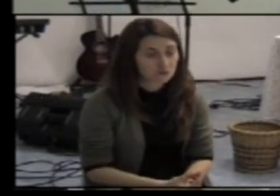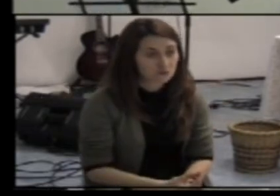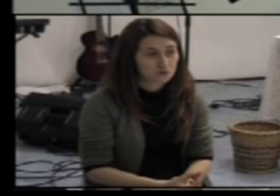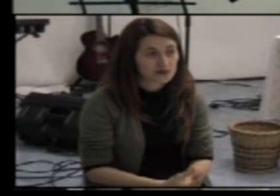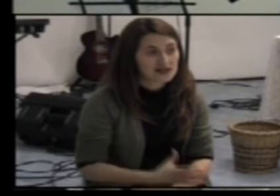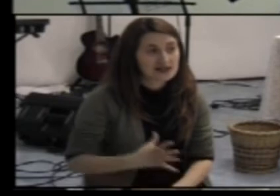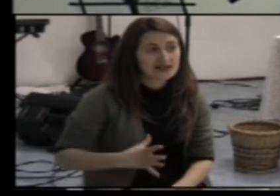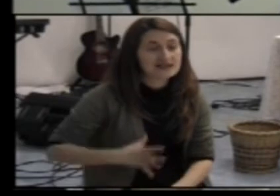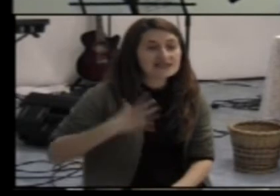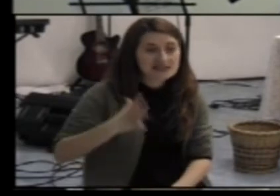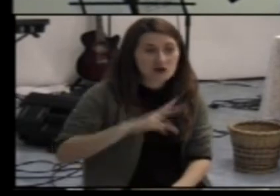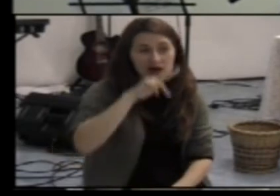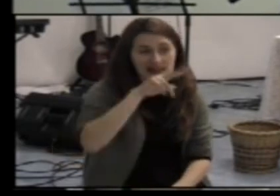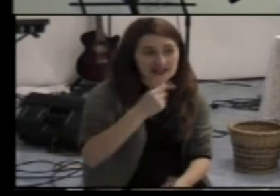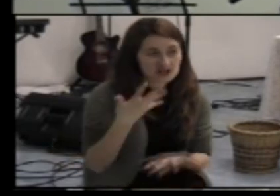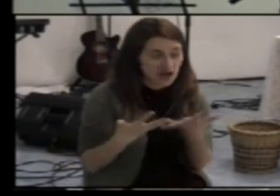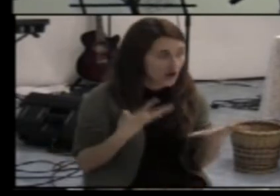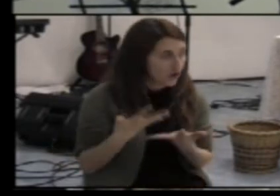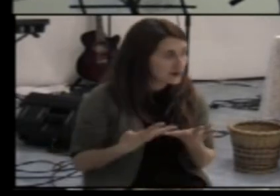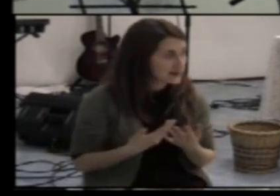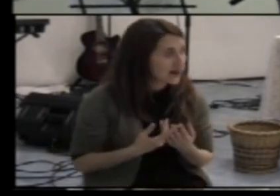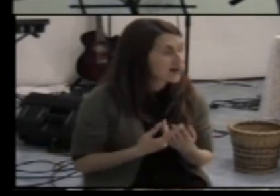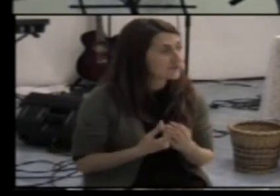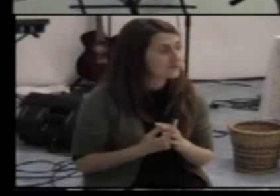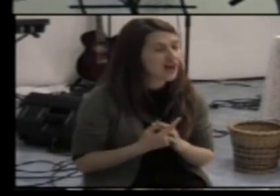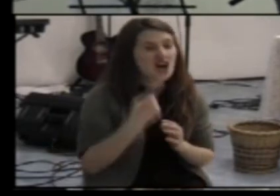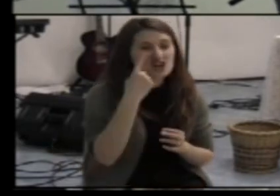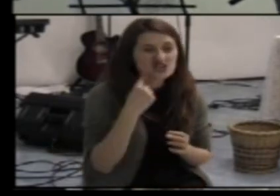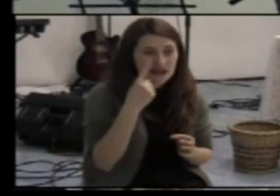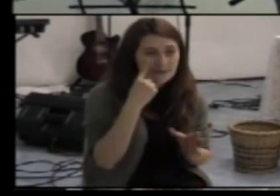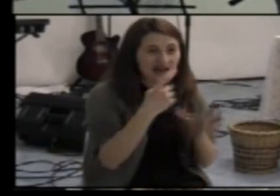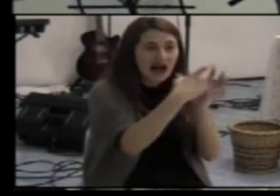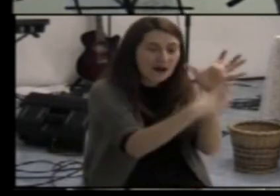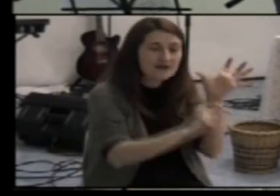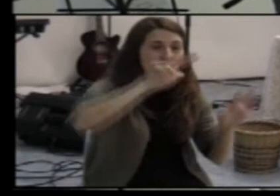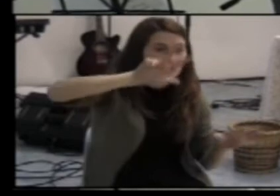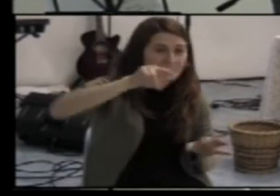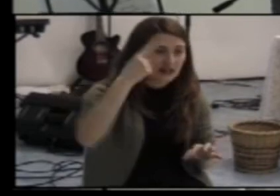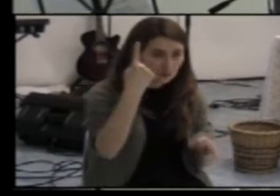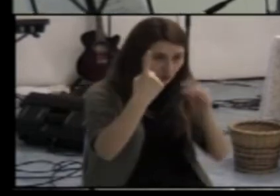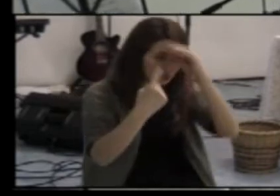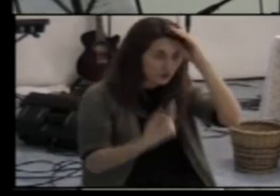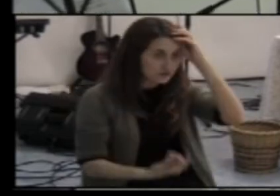il Signore che cosa dice? Geremia al capitolo 31.